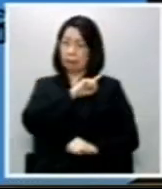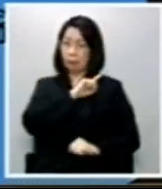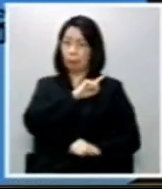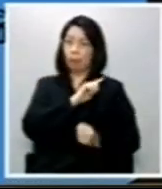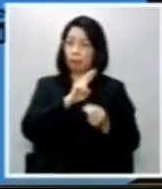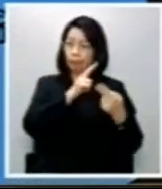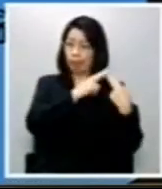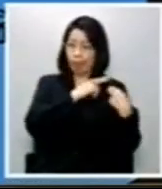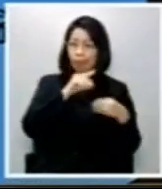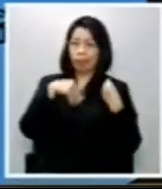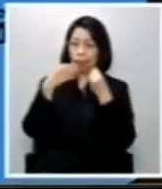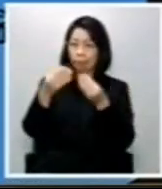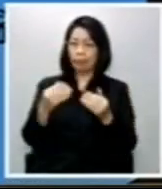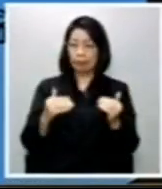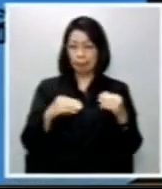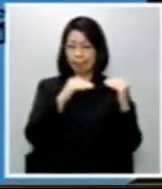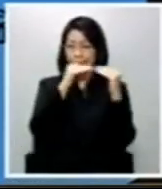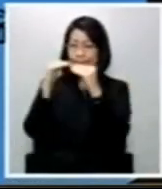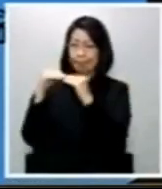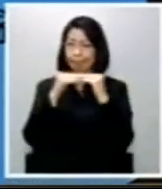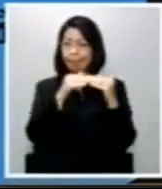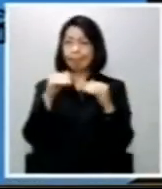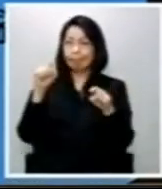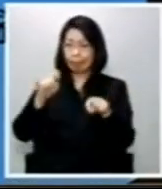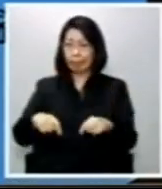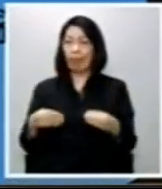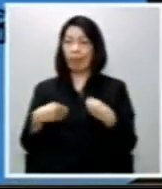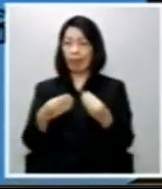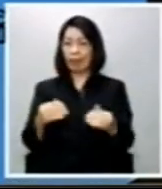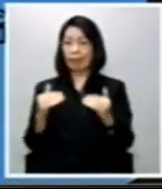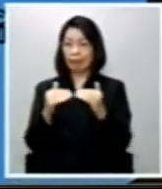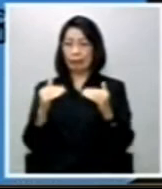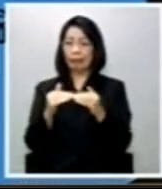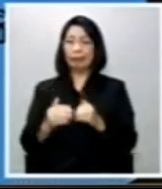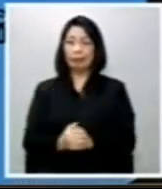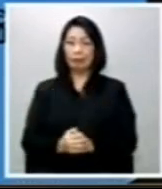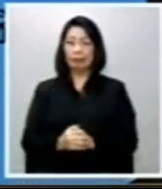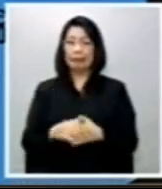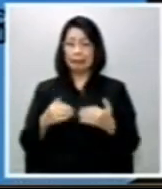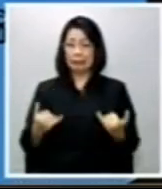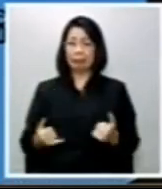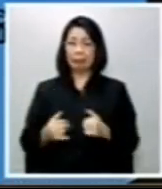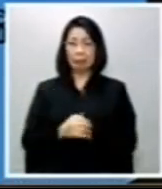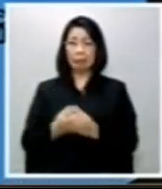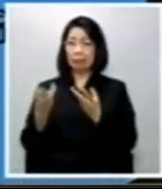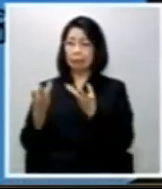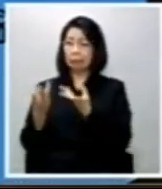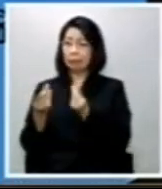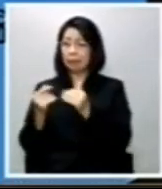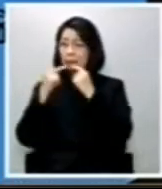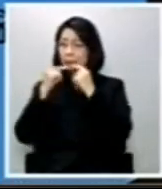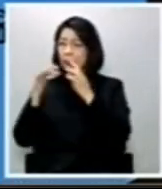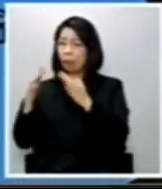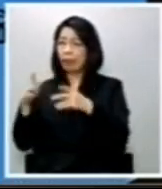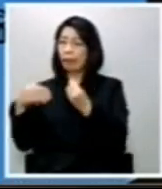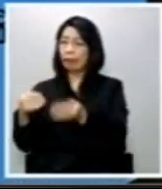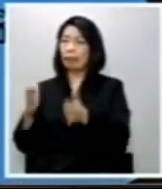ให้กับคนไทยทุกคนท่านประธานสำหรับชาวเลนะคะที่ดินริมทะเลเพื่อได้อยู่อาศัย